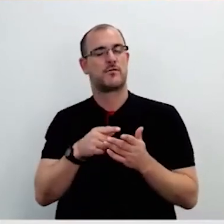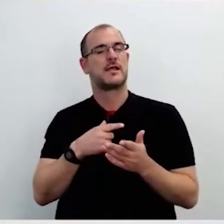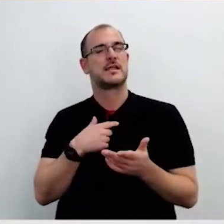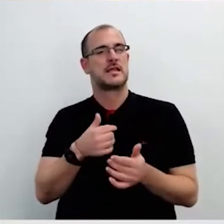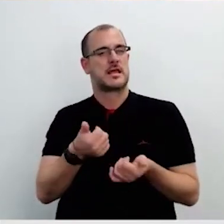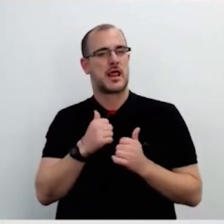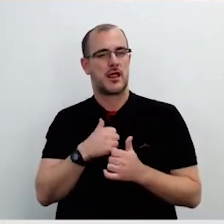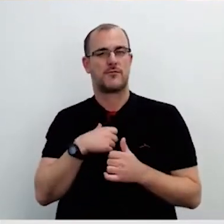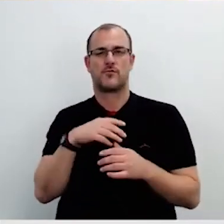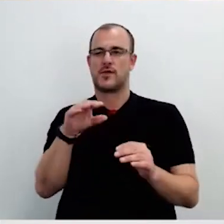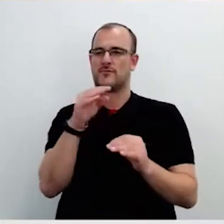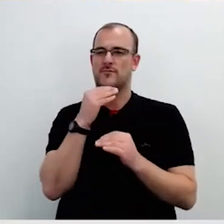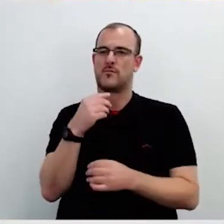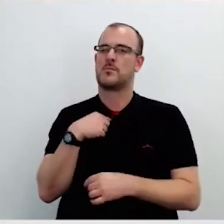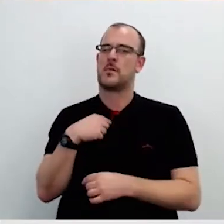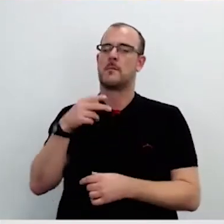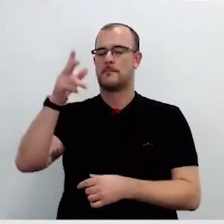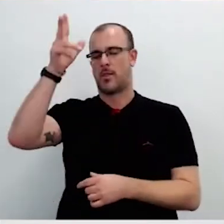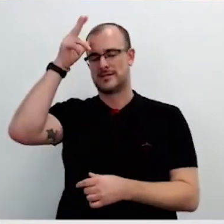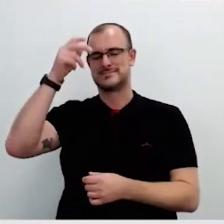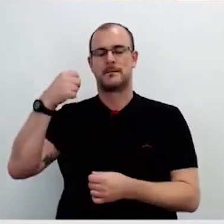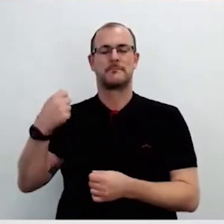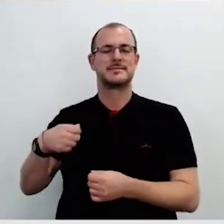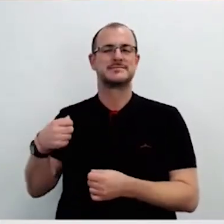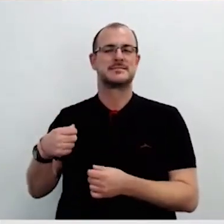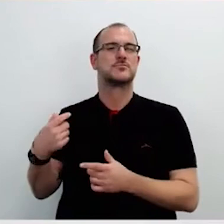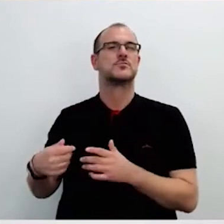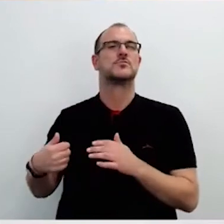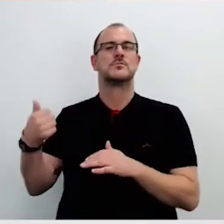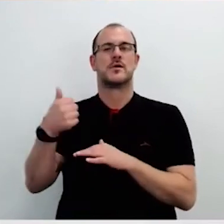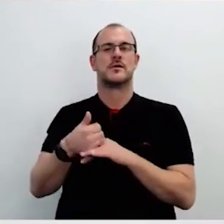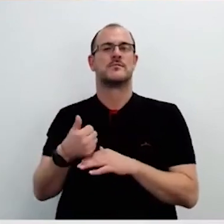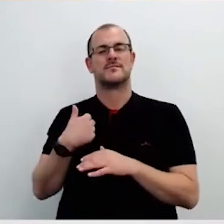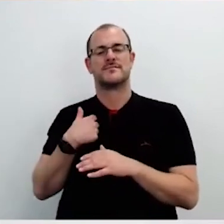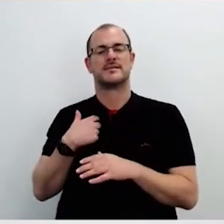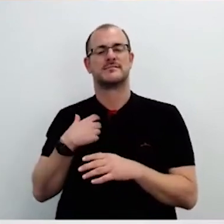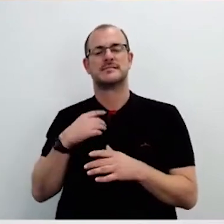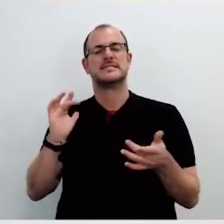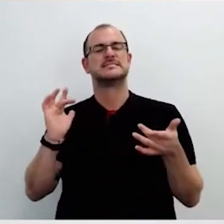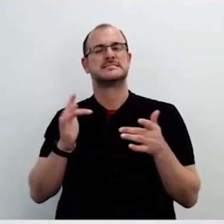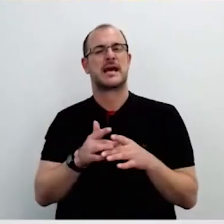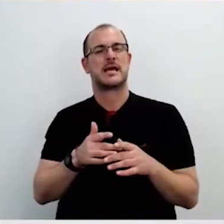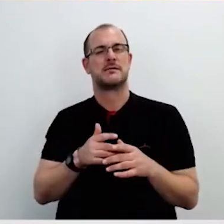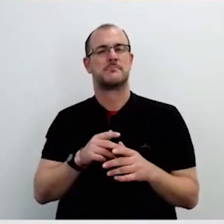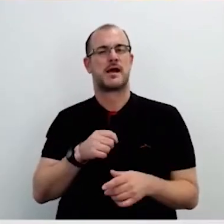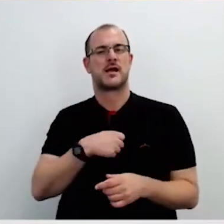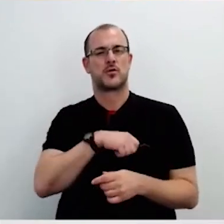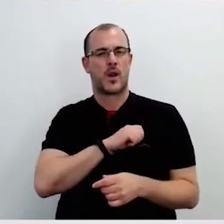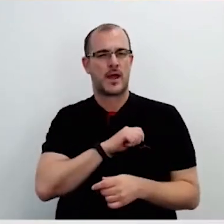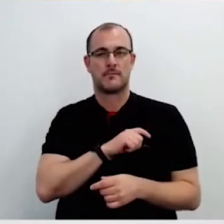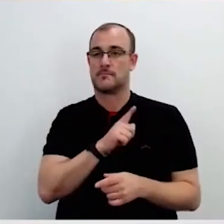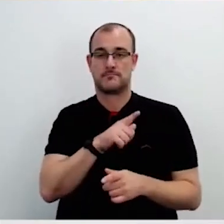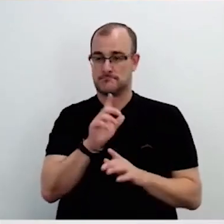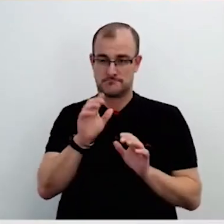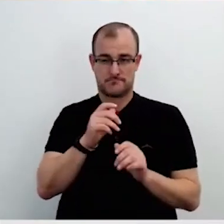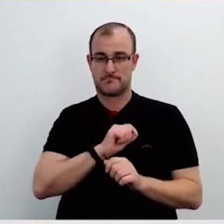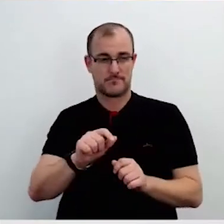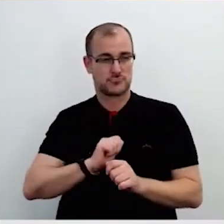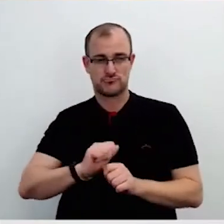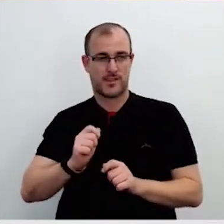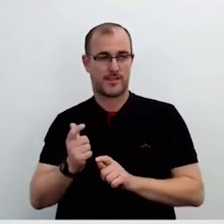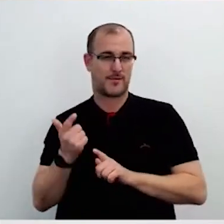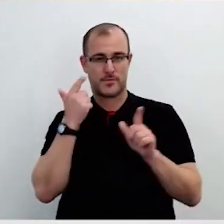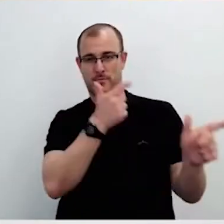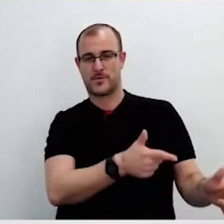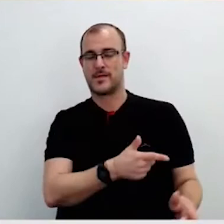Infoveranstaltungen vom Polizeipräsidium zum Thema Cybercrime. Also nichts wie hin dort. Sendet